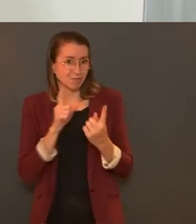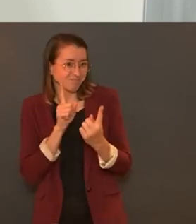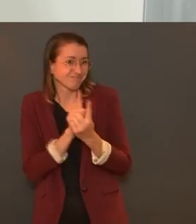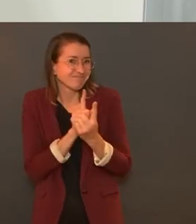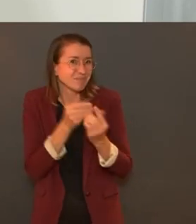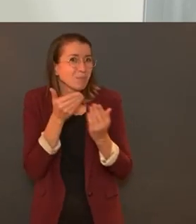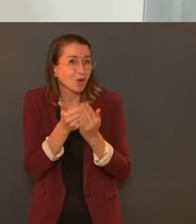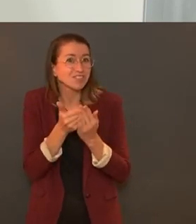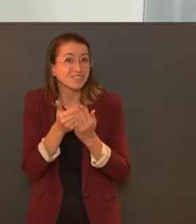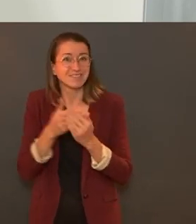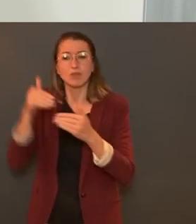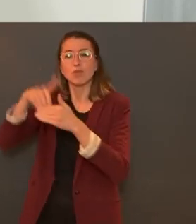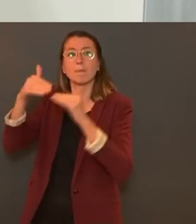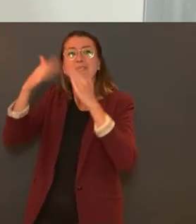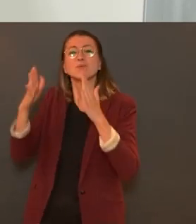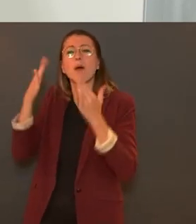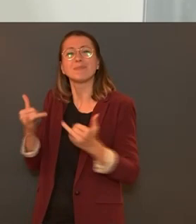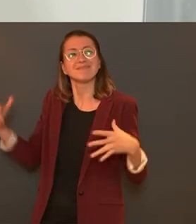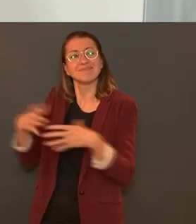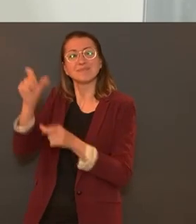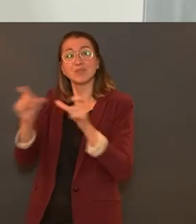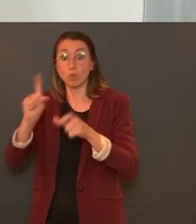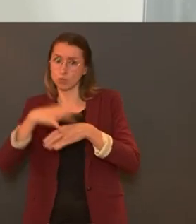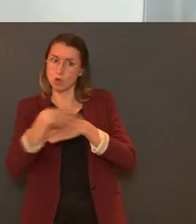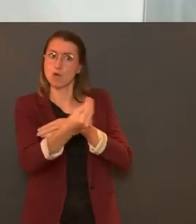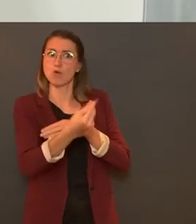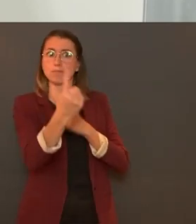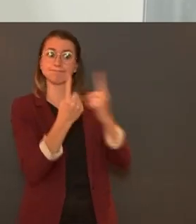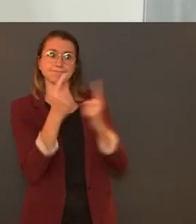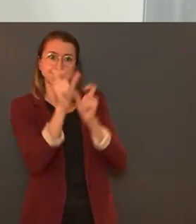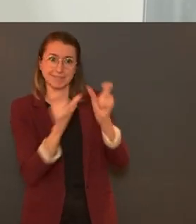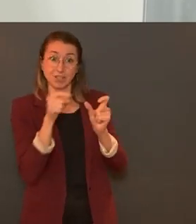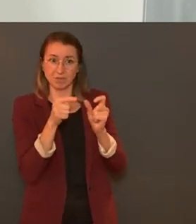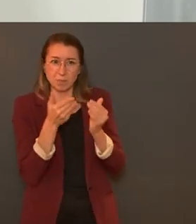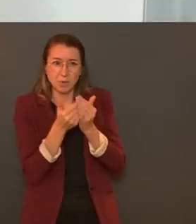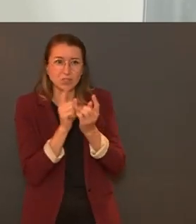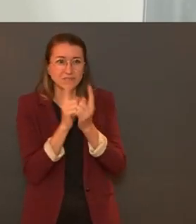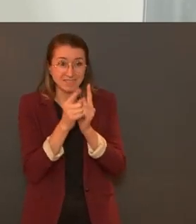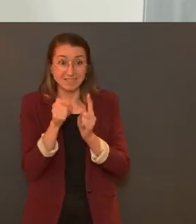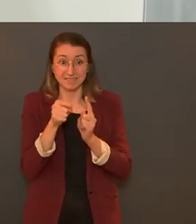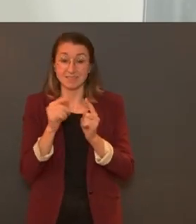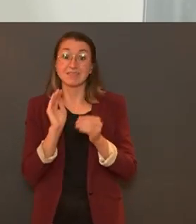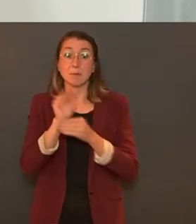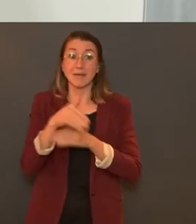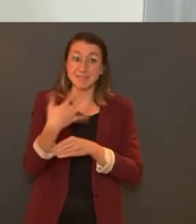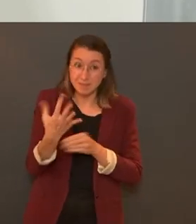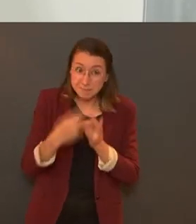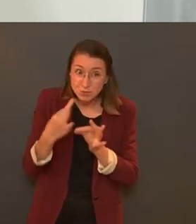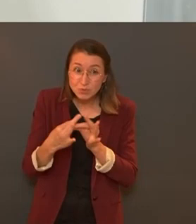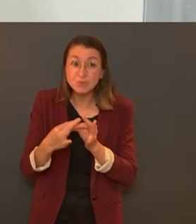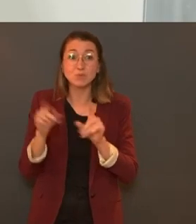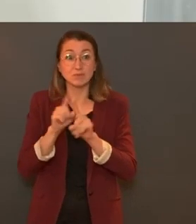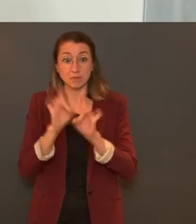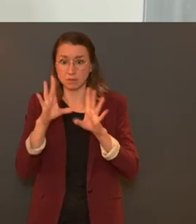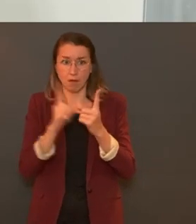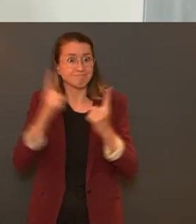votre foyer, pendant plus de 15 minutes, sans respect de la distance d'1,5 mètre et